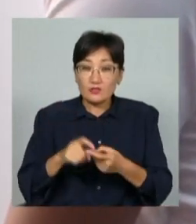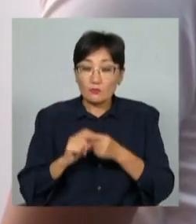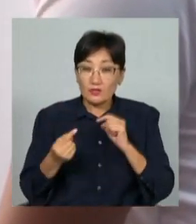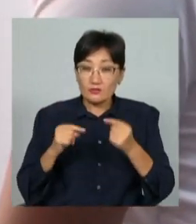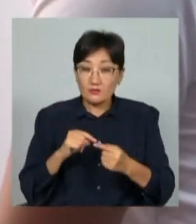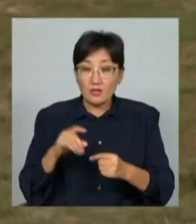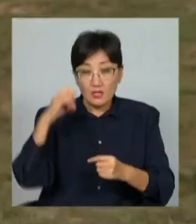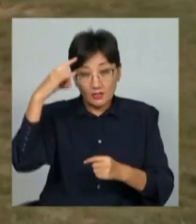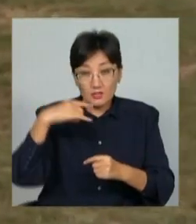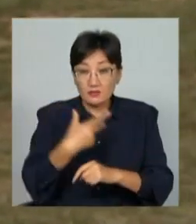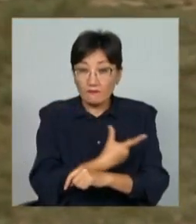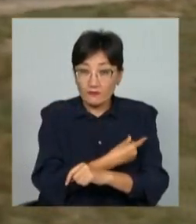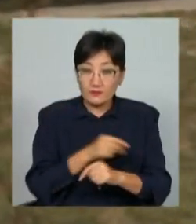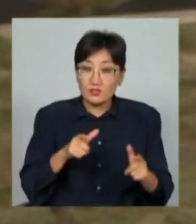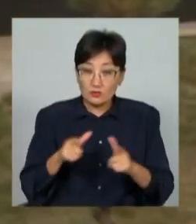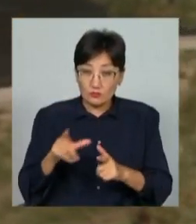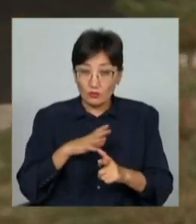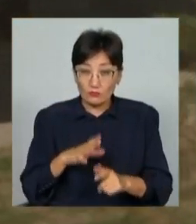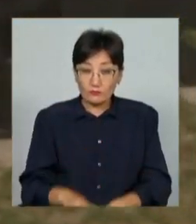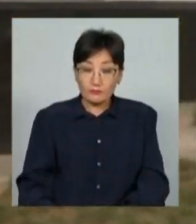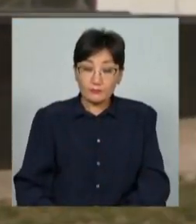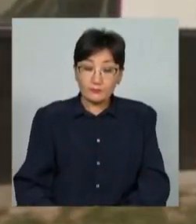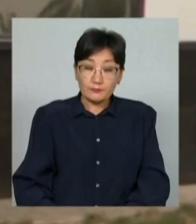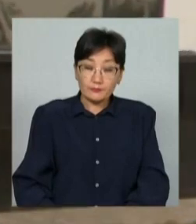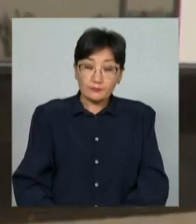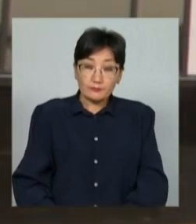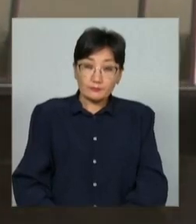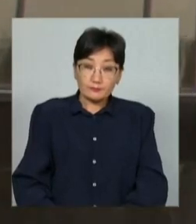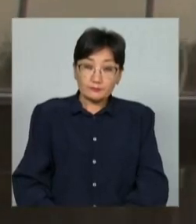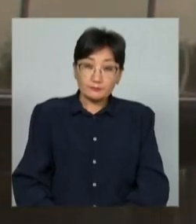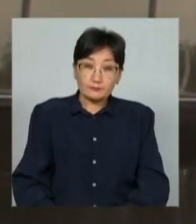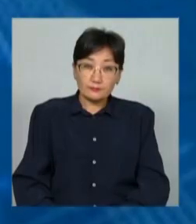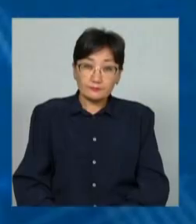қарсы Казвак екпесін жасап шығарды. Сая Меңдеке, Алматы телеарнасы.